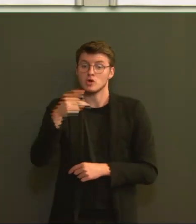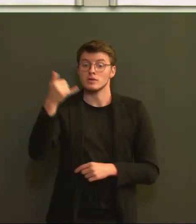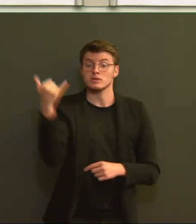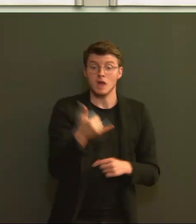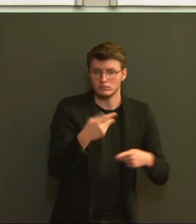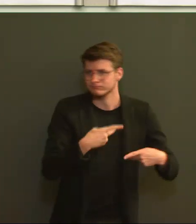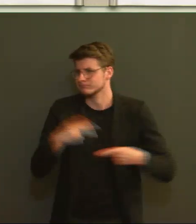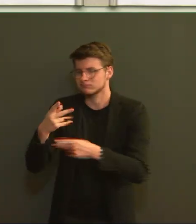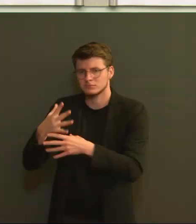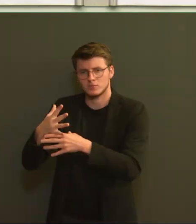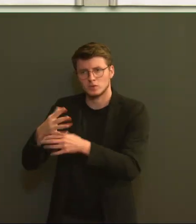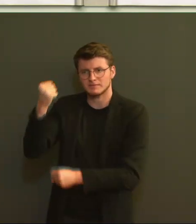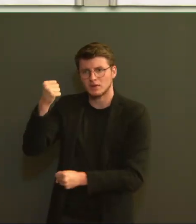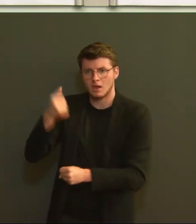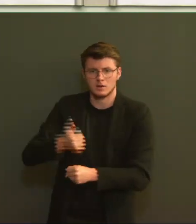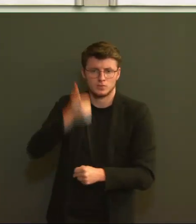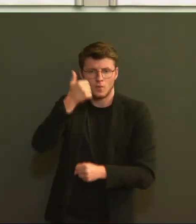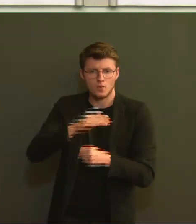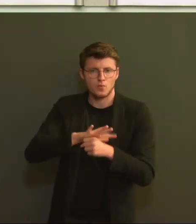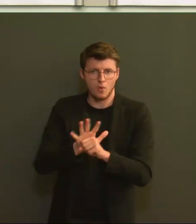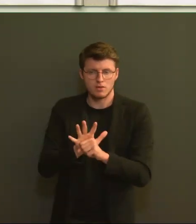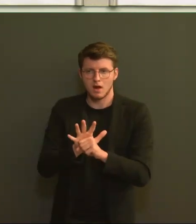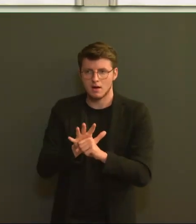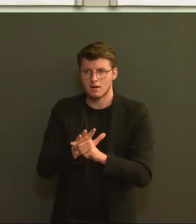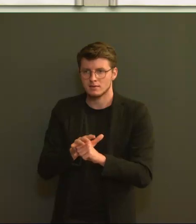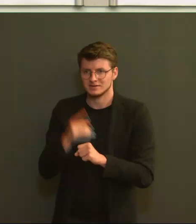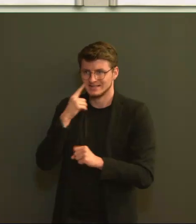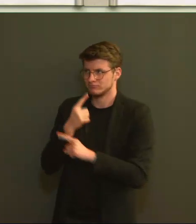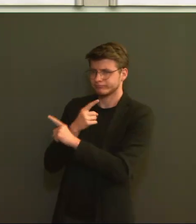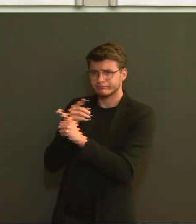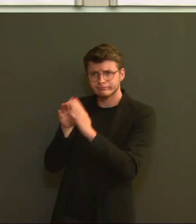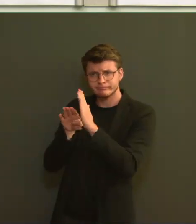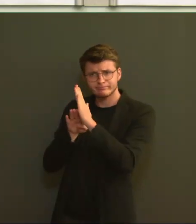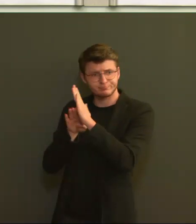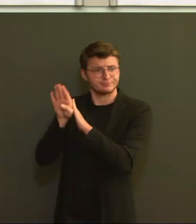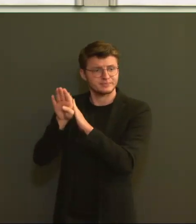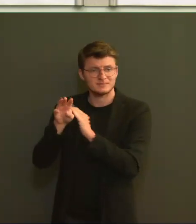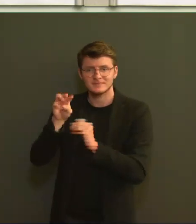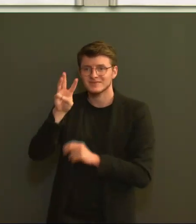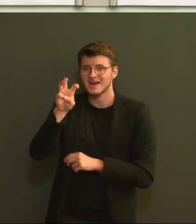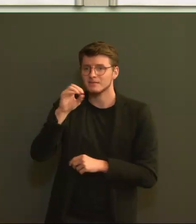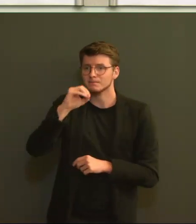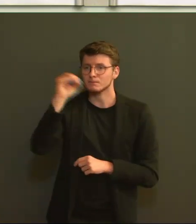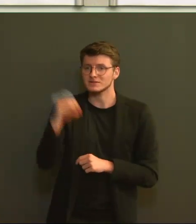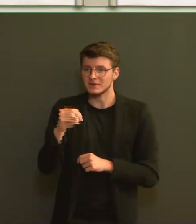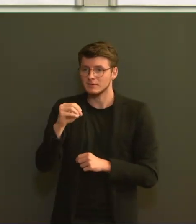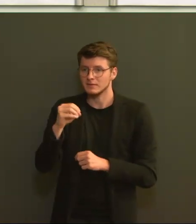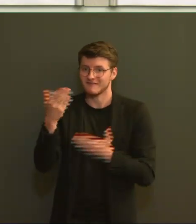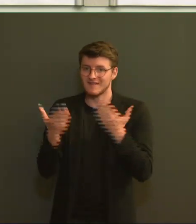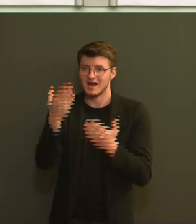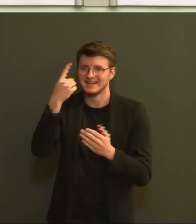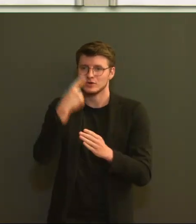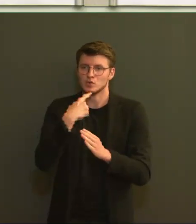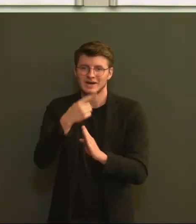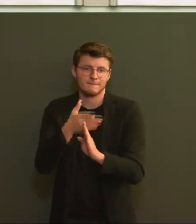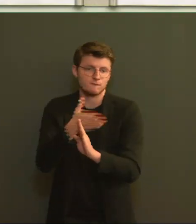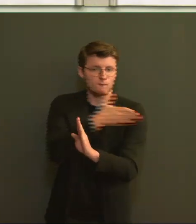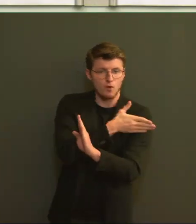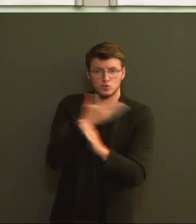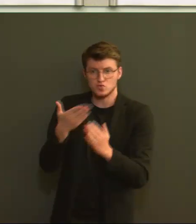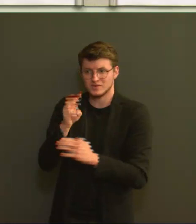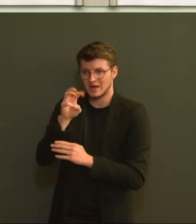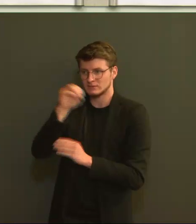COVID-19. Dat is een stijging van 30% tegenover de week voordien.